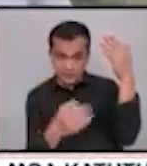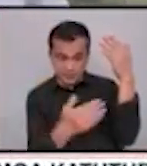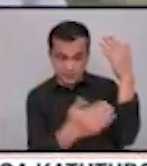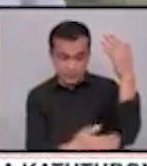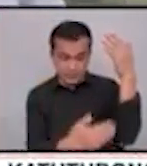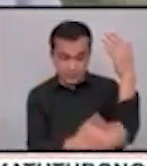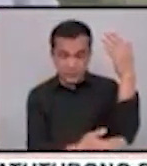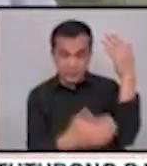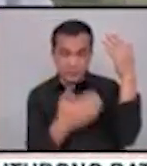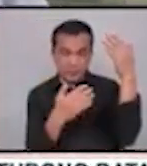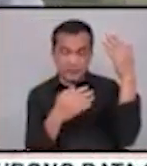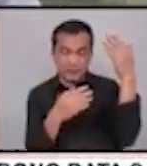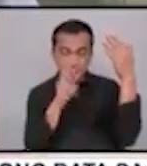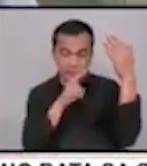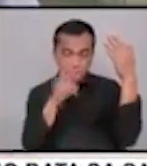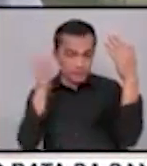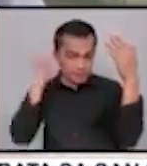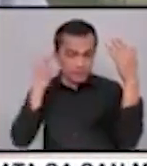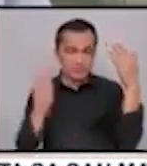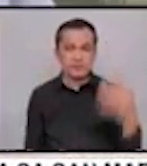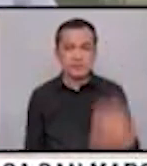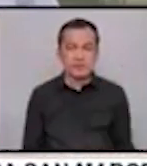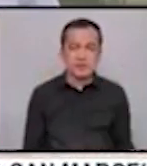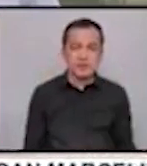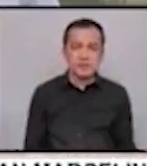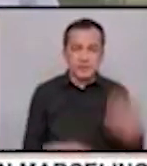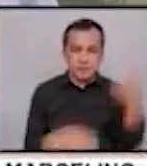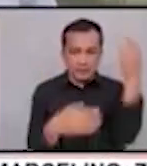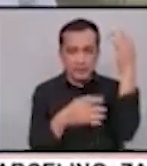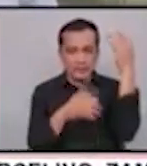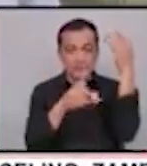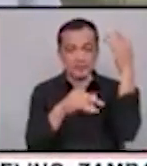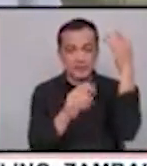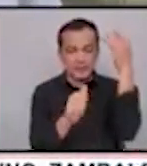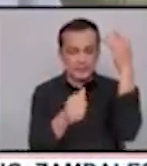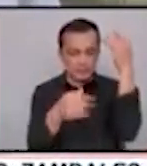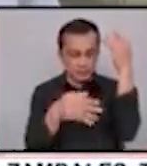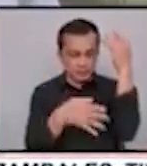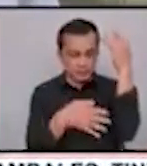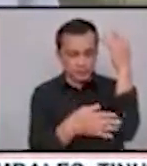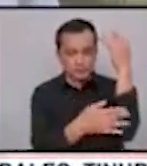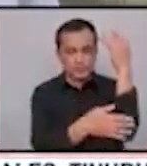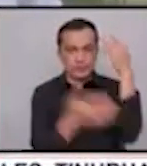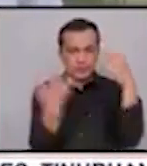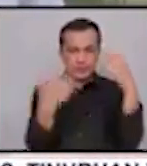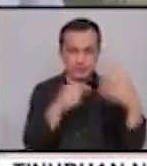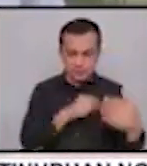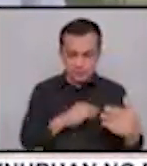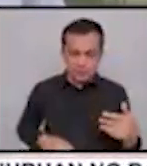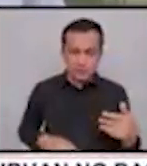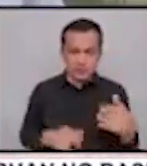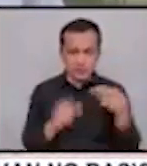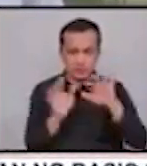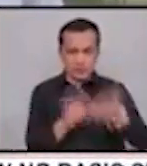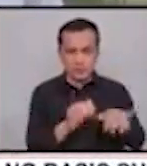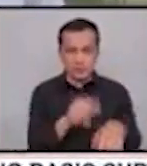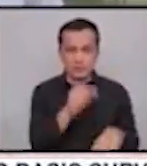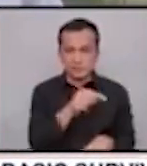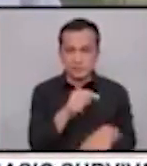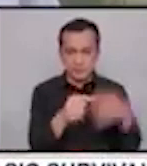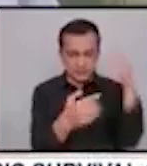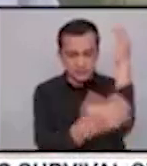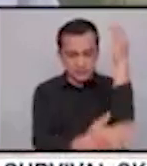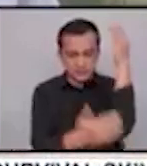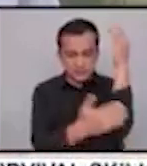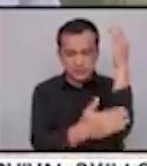at Eastern Mindanao ay ang trough o yung extension ng LPA mula sa dating bagyong Queenie. Ang magpapaulan ngayon dito sa Eastern Visayas,